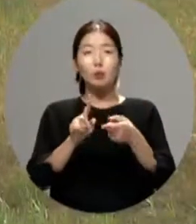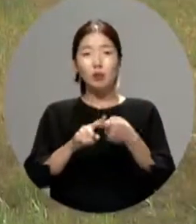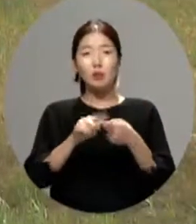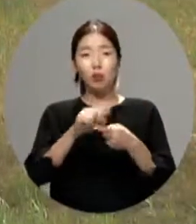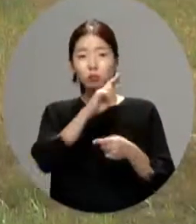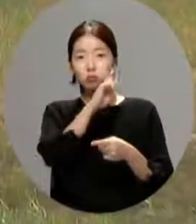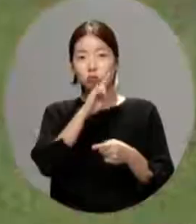전망입니다